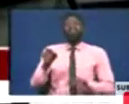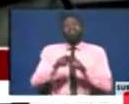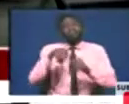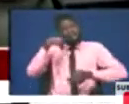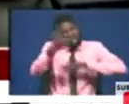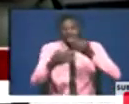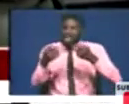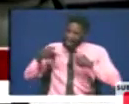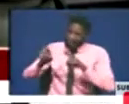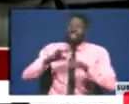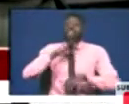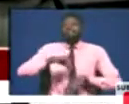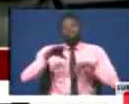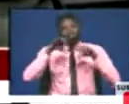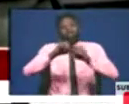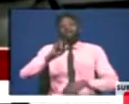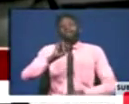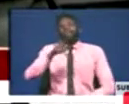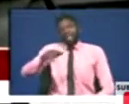akachukua wadhifa huo wa ubunge wa Mvita kwa